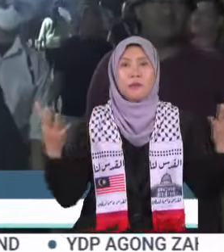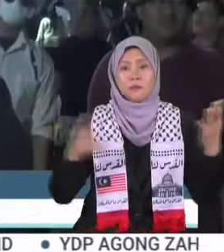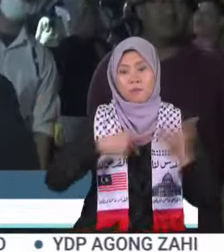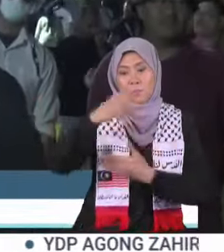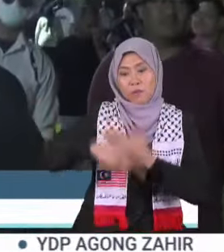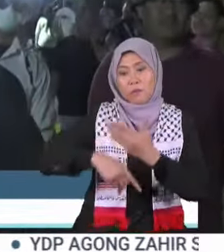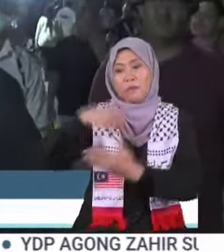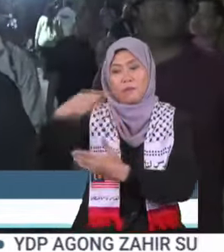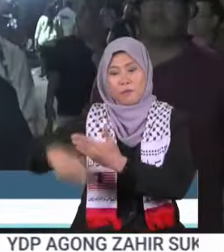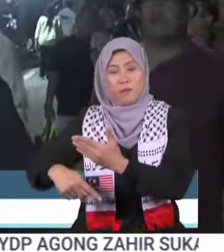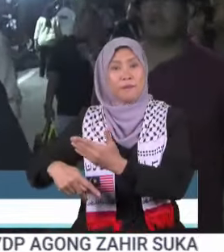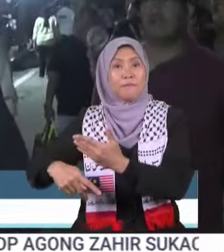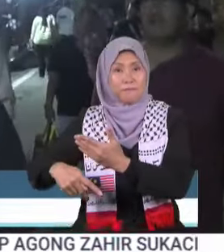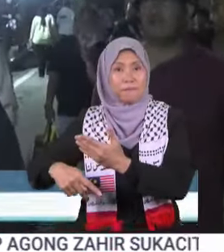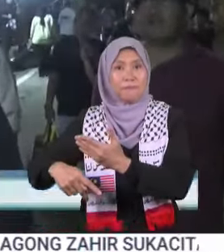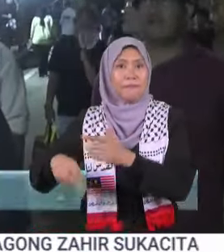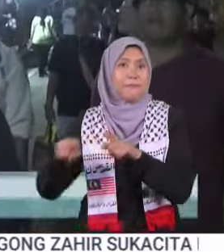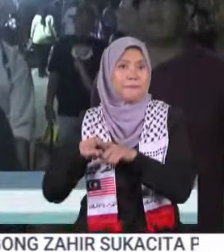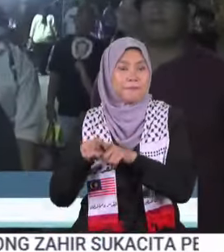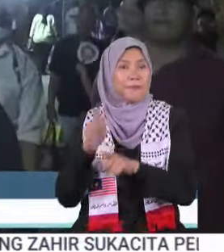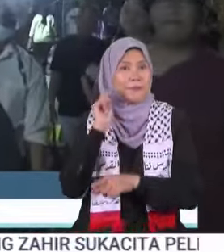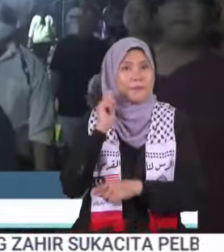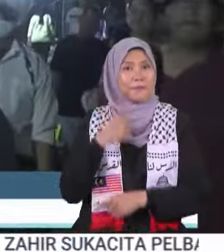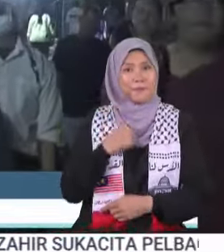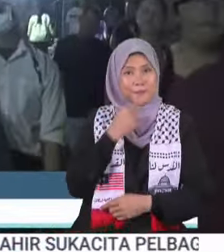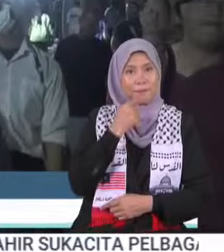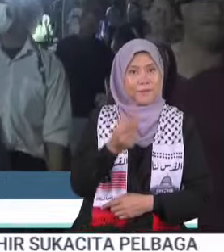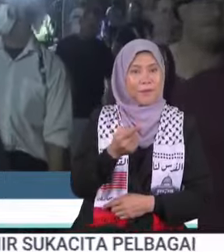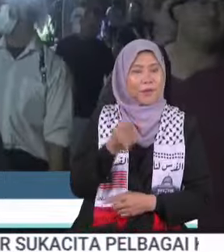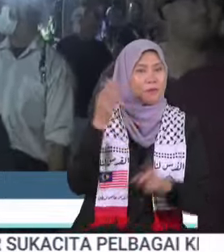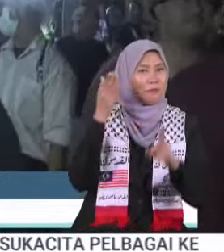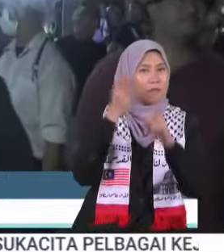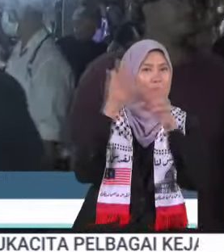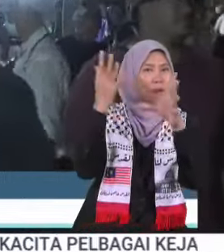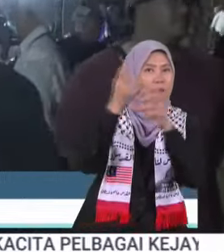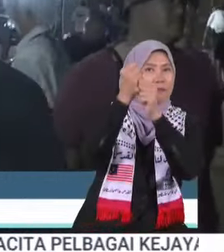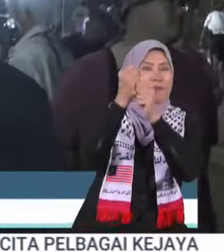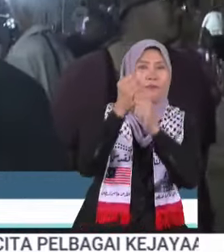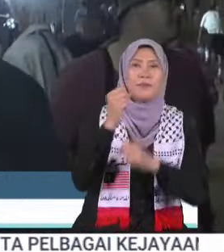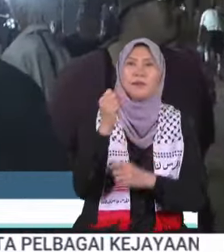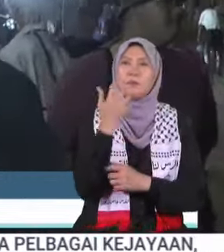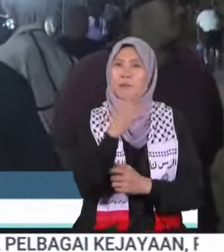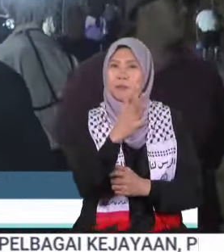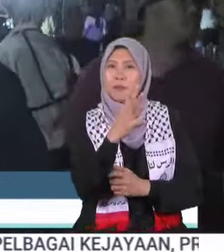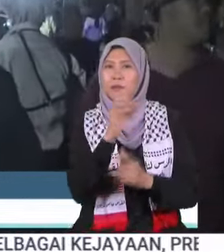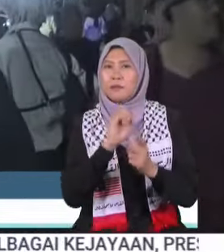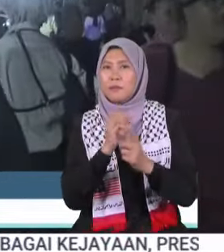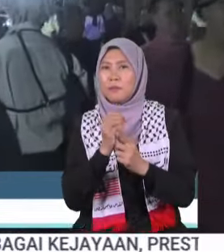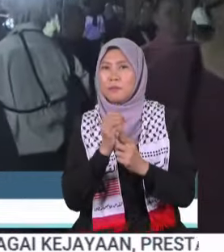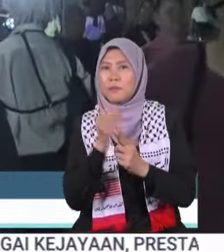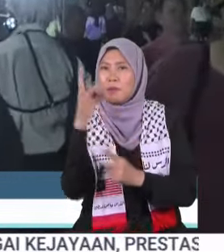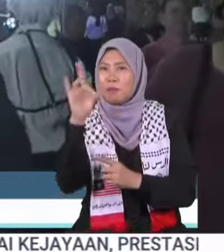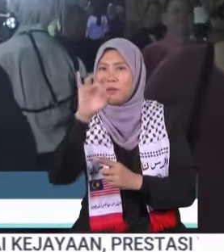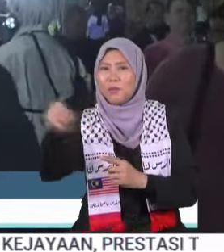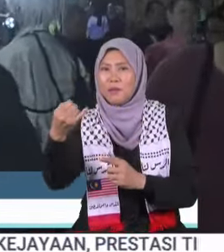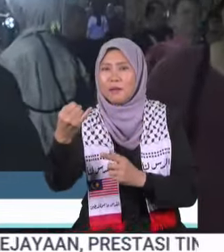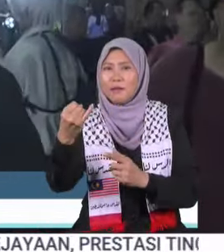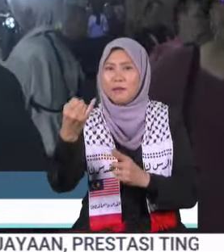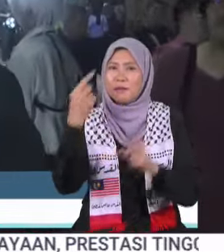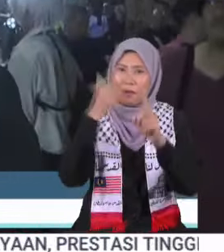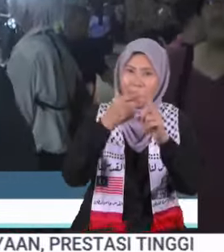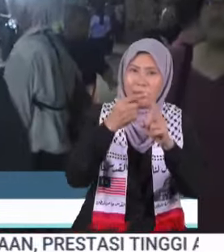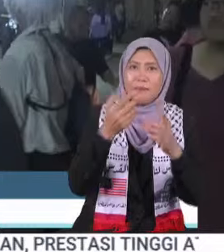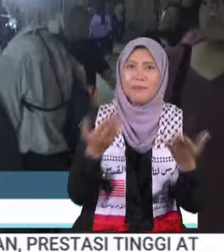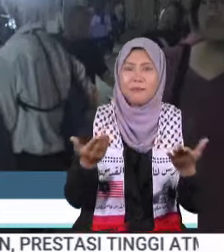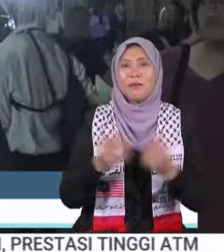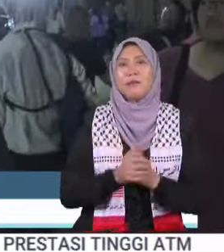program-program untuk pastikan seperti apa yang saya sebut tadi untuk capai sasaran kita 15 18 hingga 18 juta tadi dan